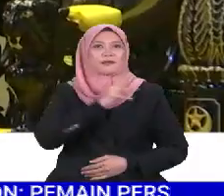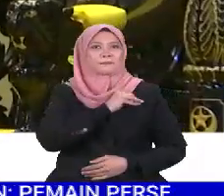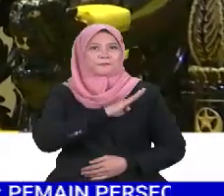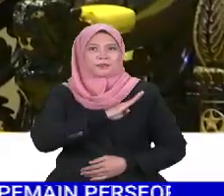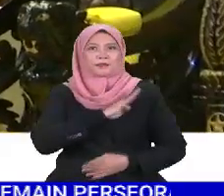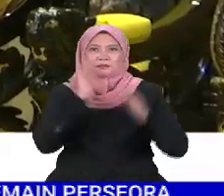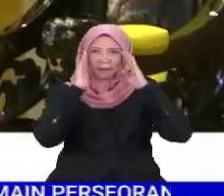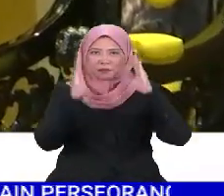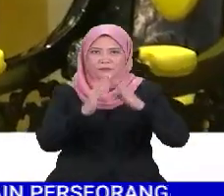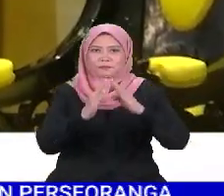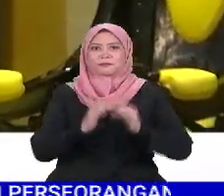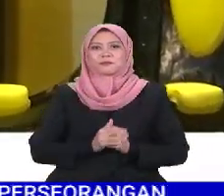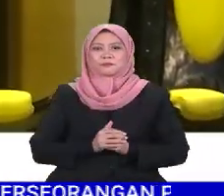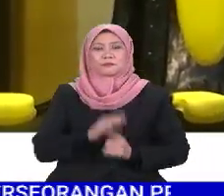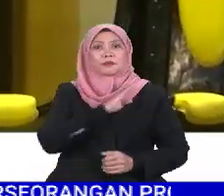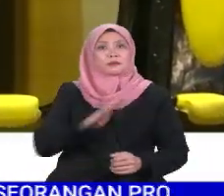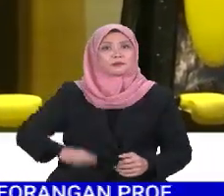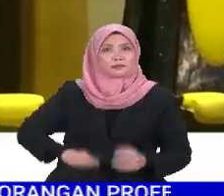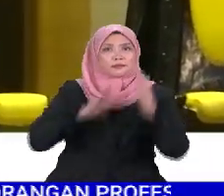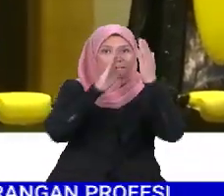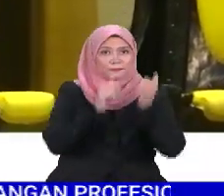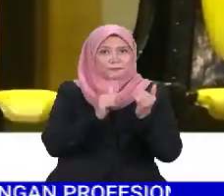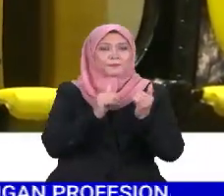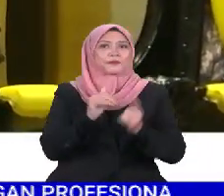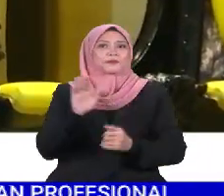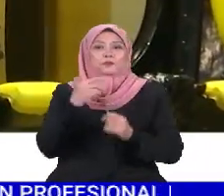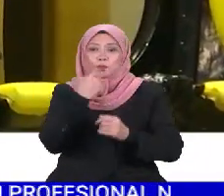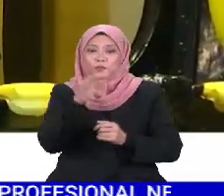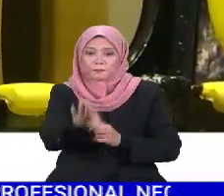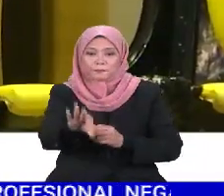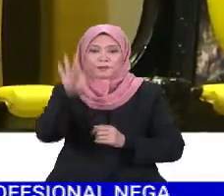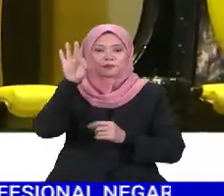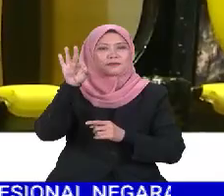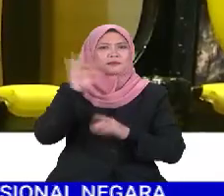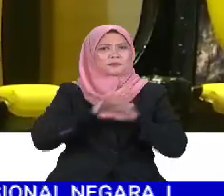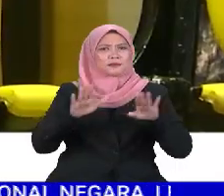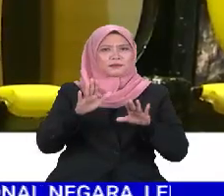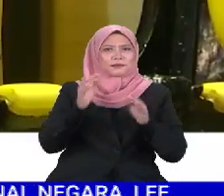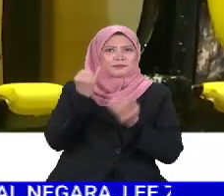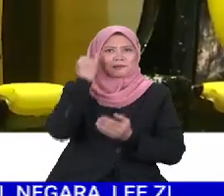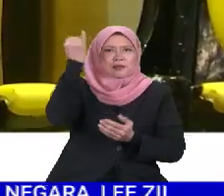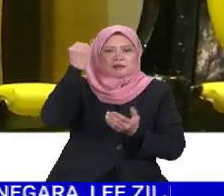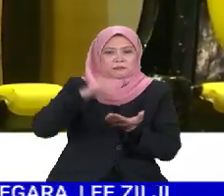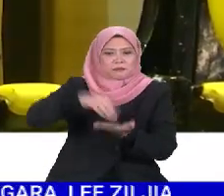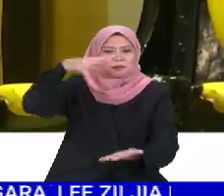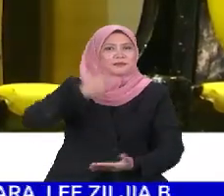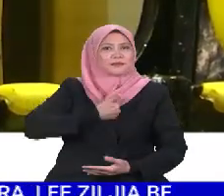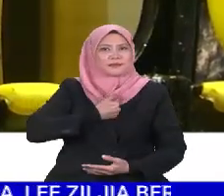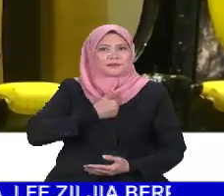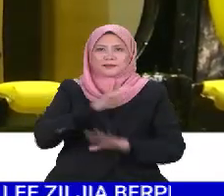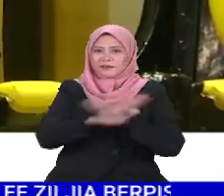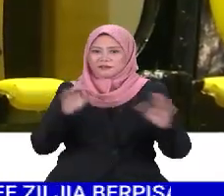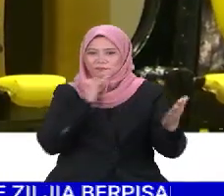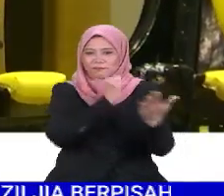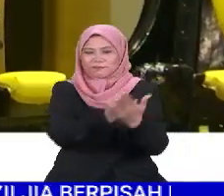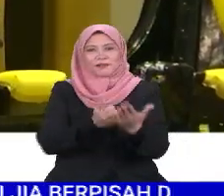Besar Pahang. Dalam pada itu, Baginda juga berharap agar pihak yang dipilih tidak mencipta kekayaan diri dan tidak